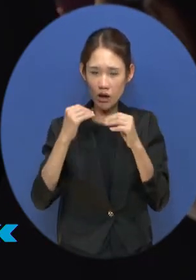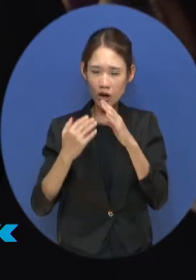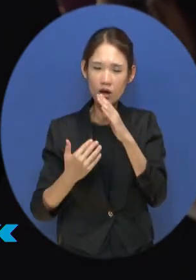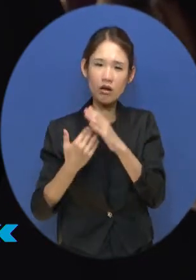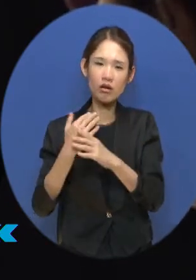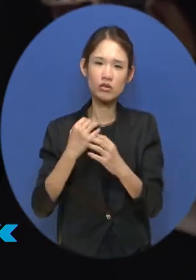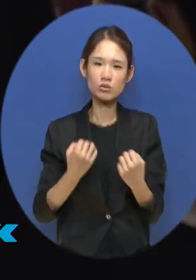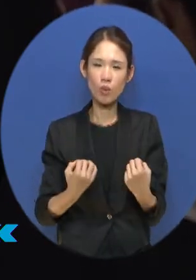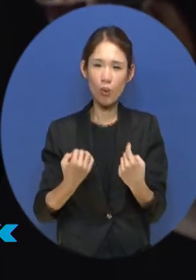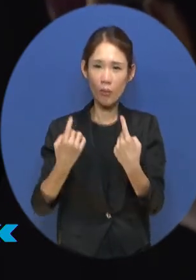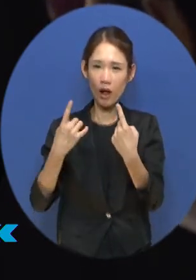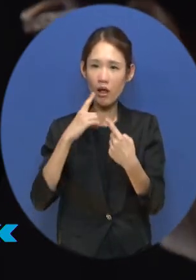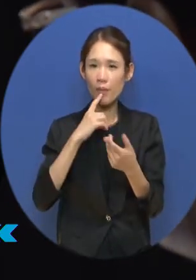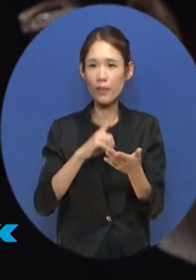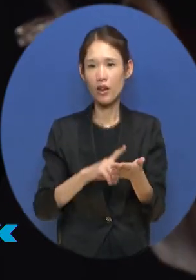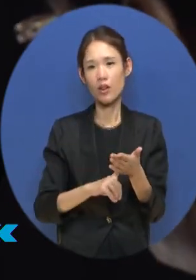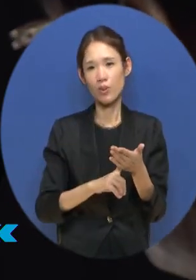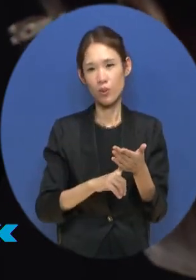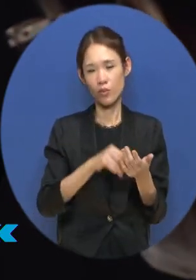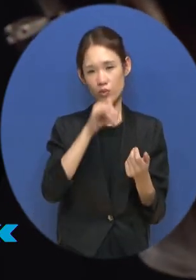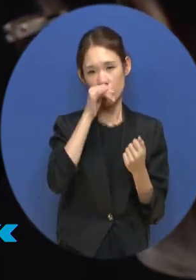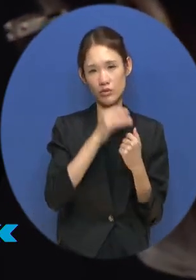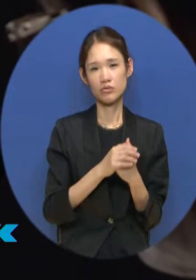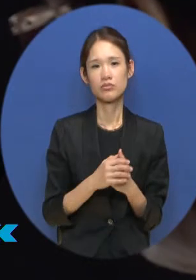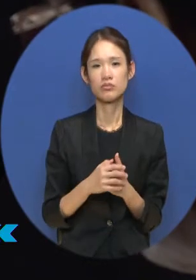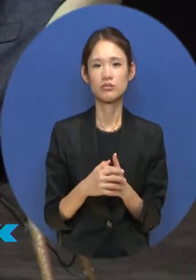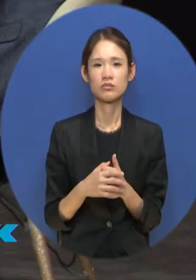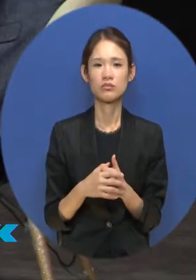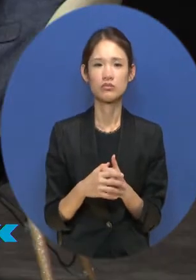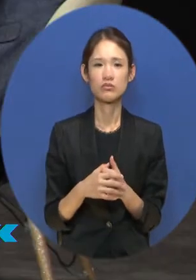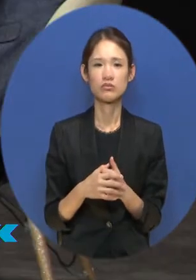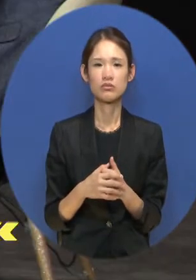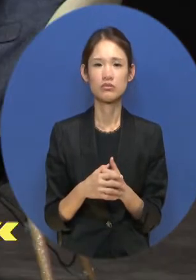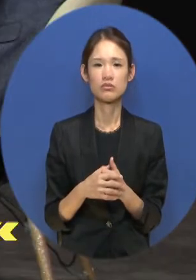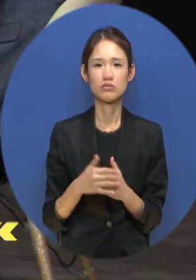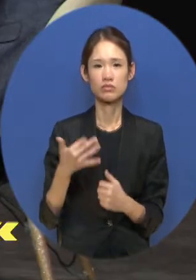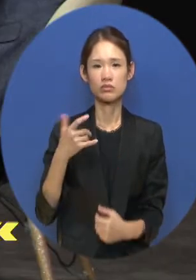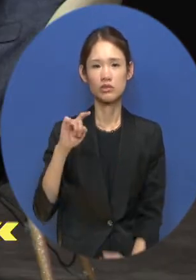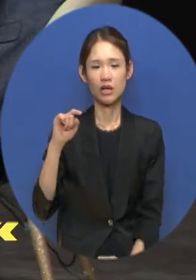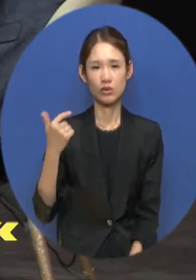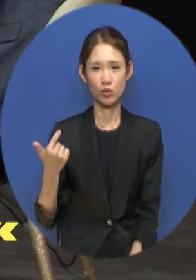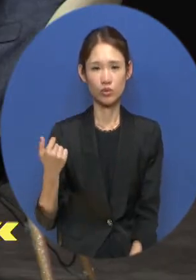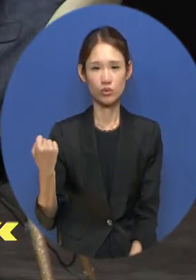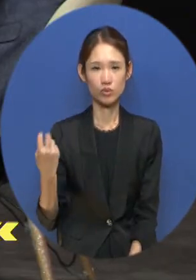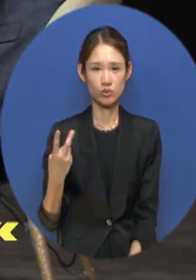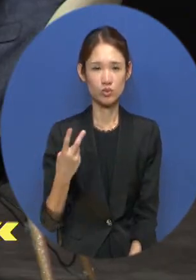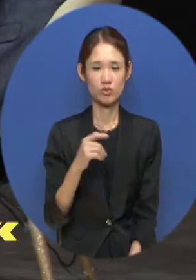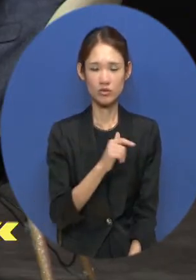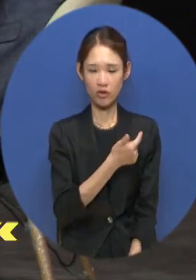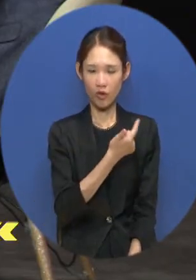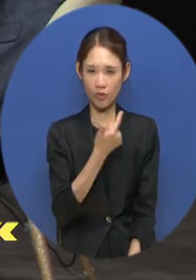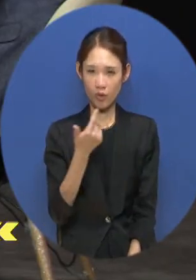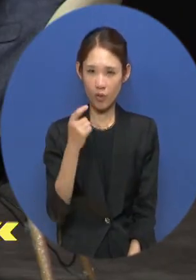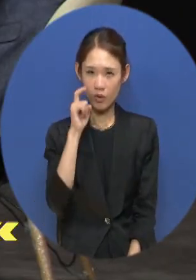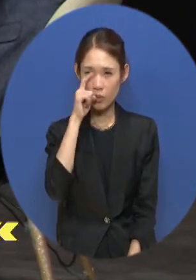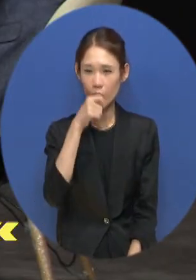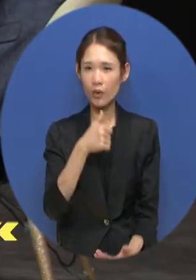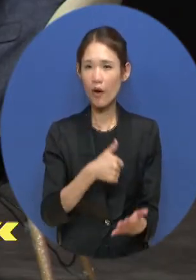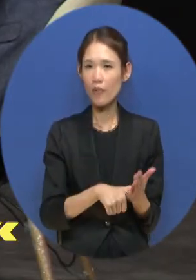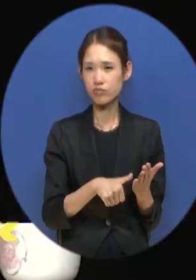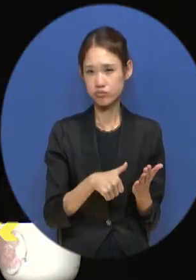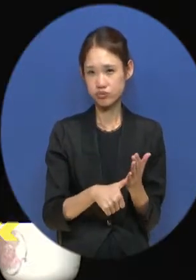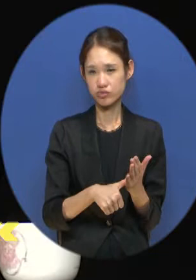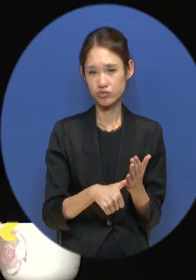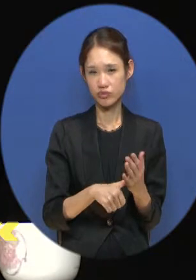상승하더라 하는 그런 얘기도 있었습니다. 하여튼 이제 라돈뿐만 아니라 이제 뭐 여러 가지 오염